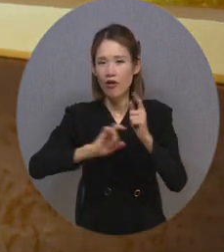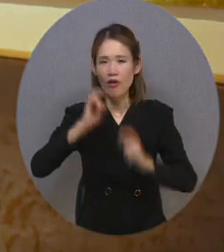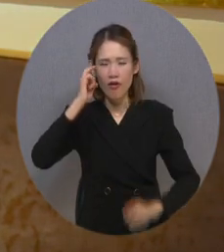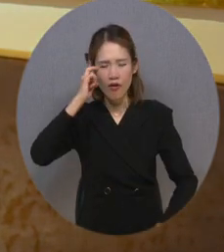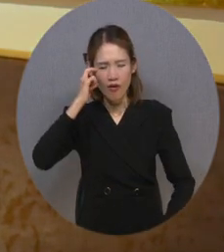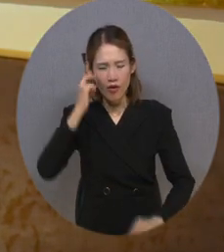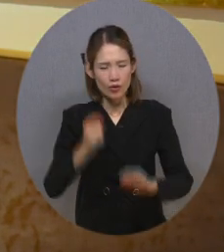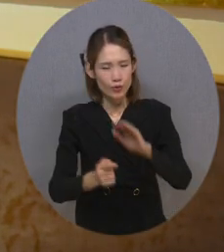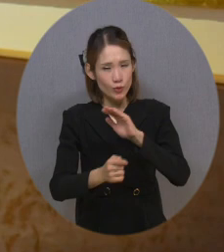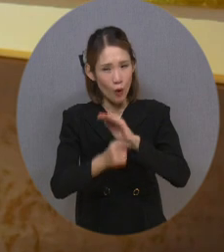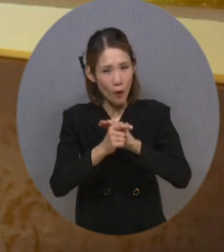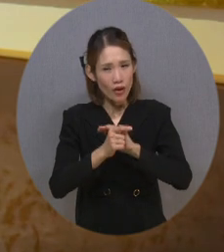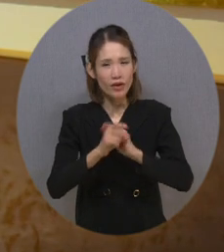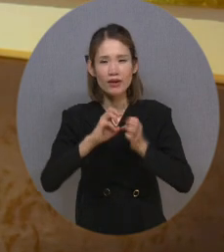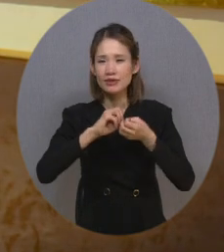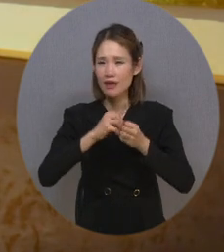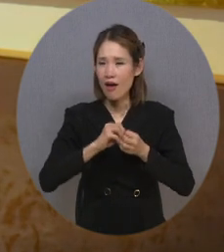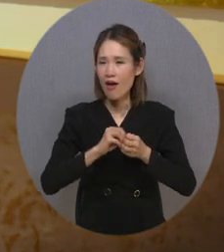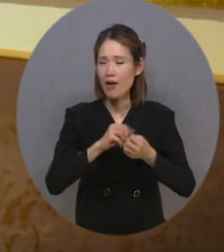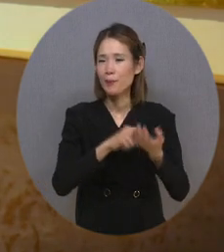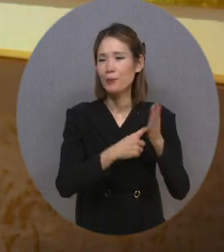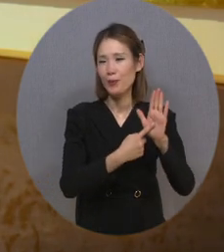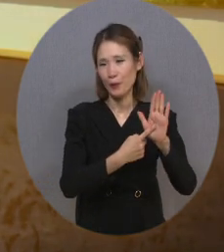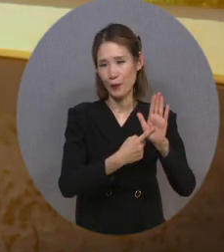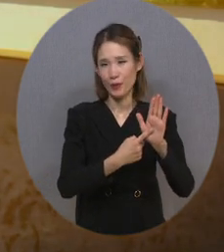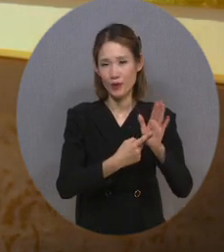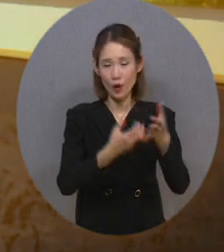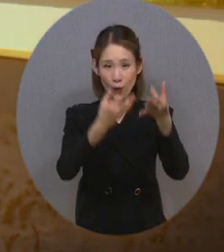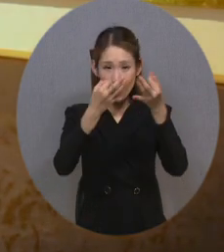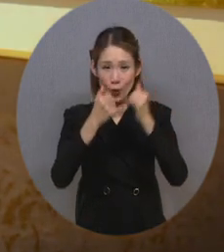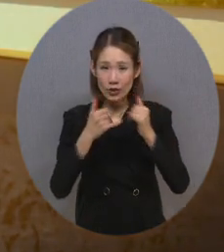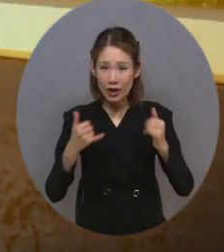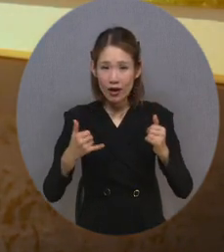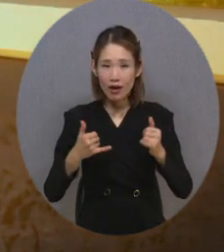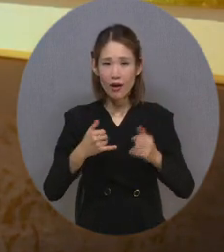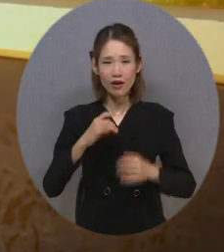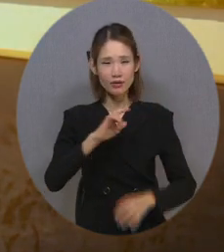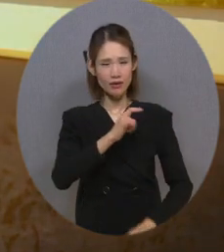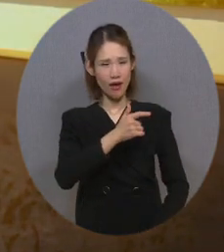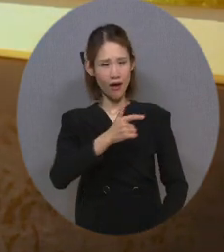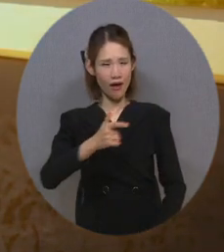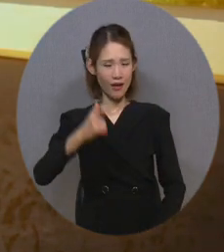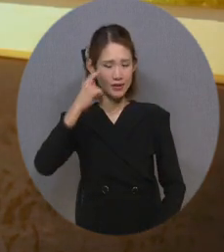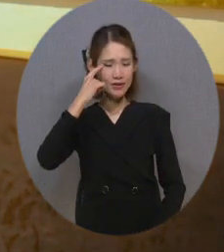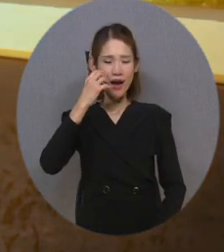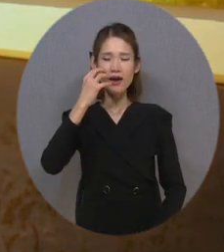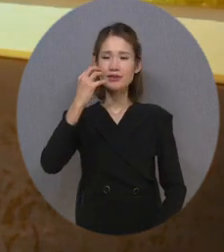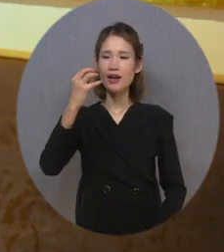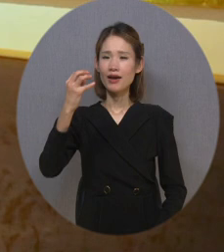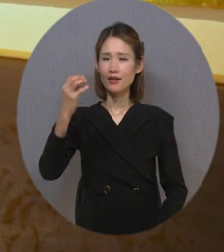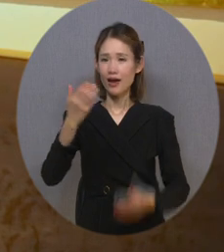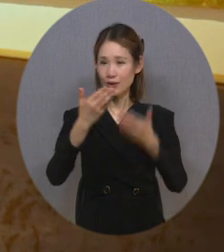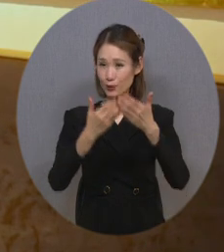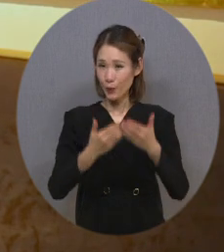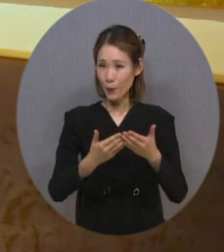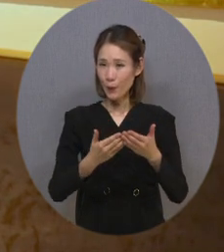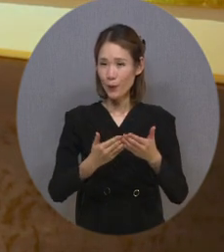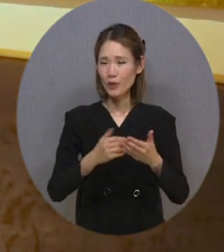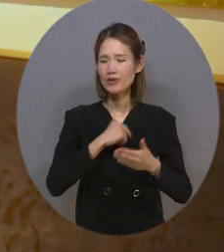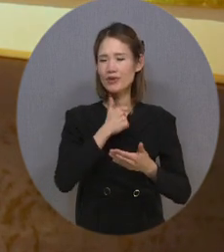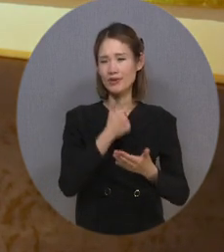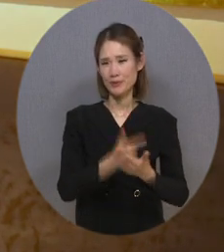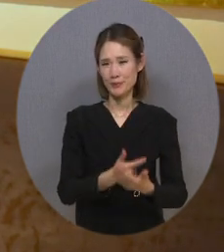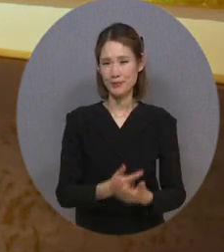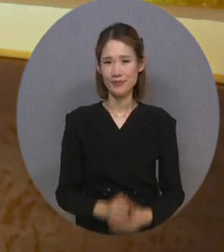독창적이고 심오하게 표현해 보는 이로 하여금 다양한 상상을 하게 만들어 깊은 여운을 남깁니다.